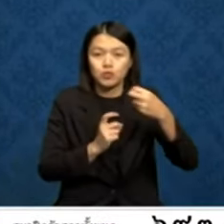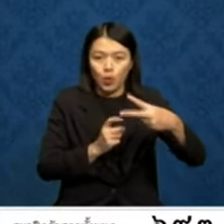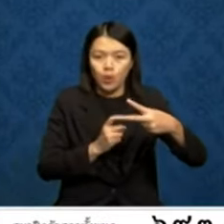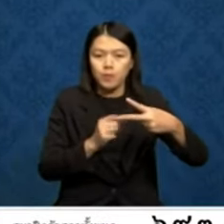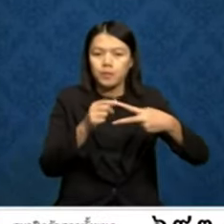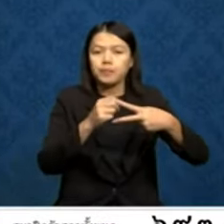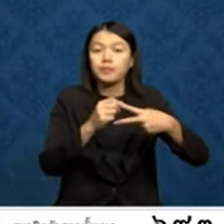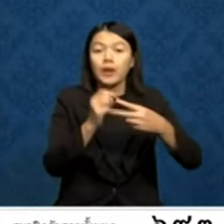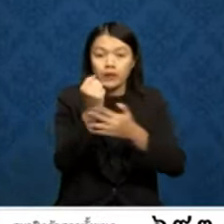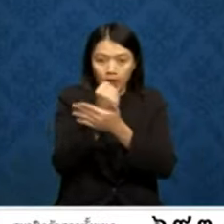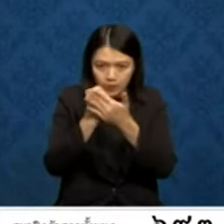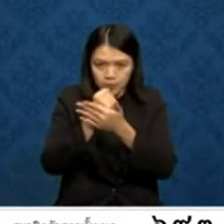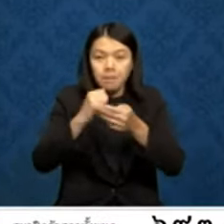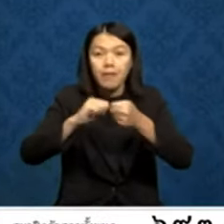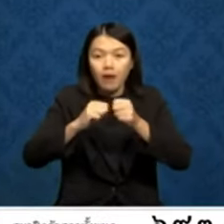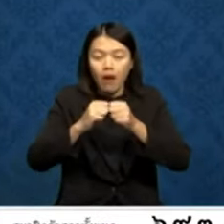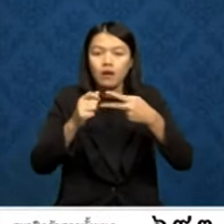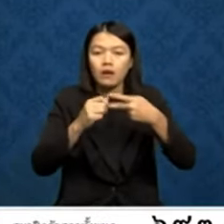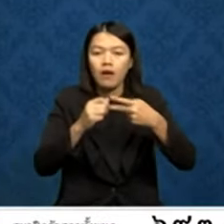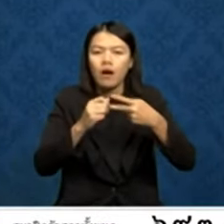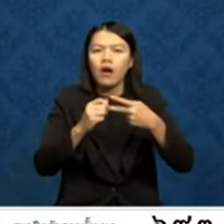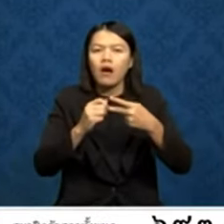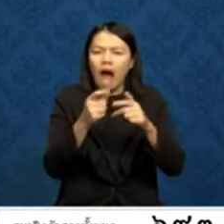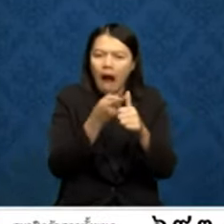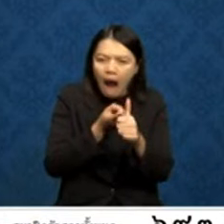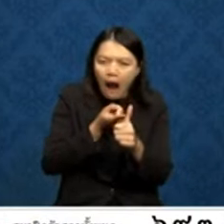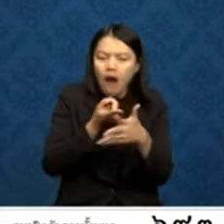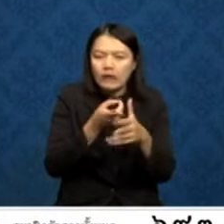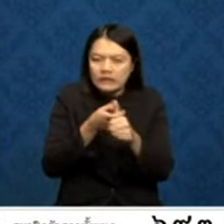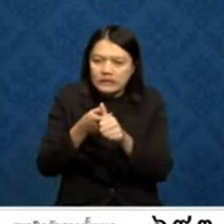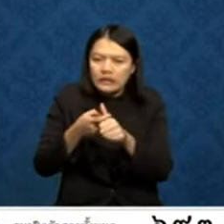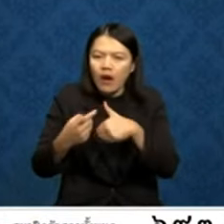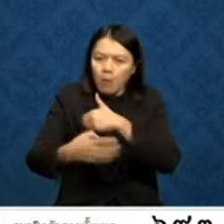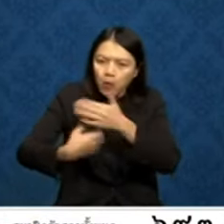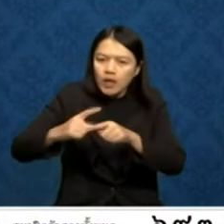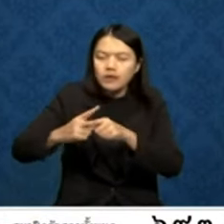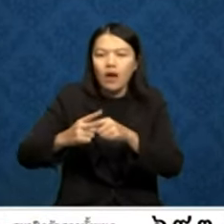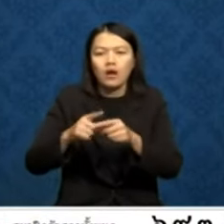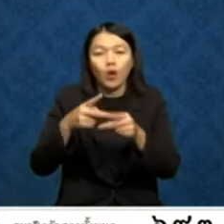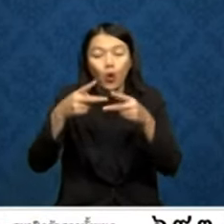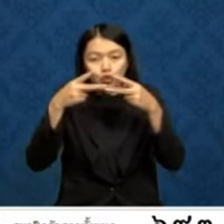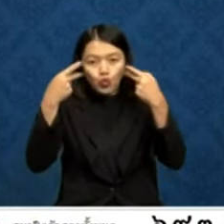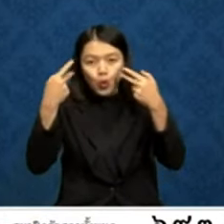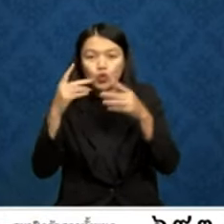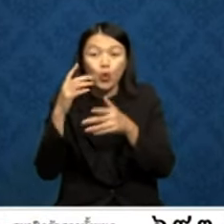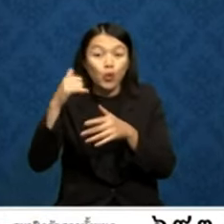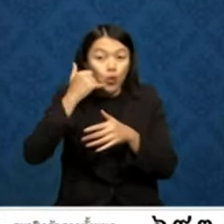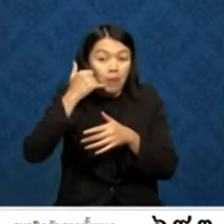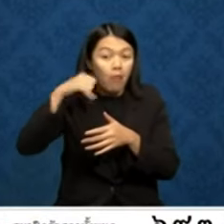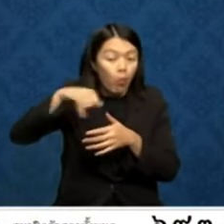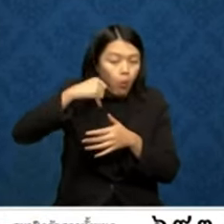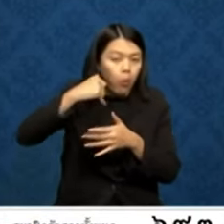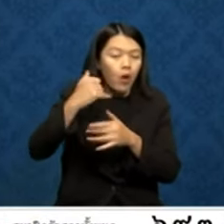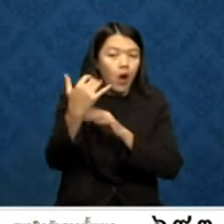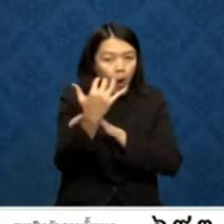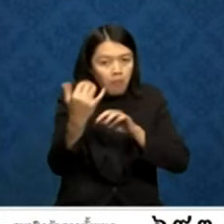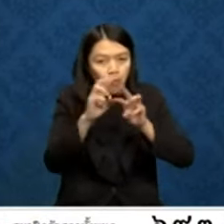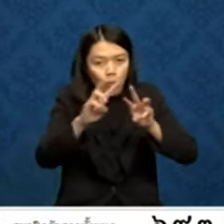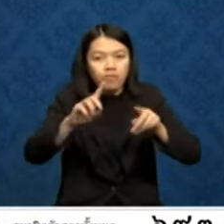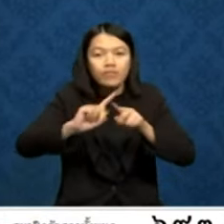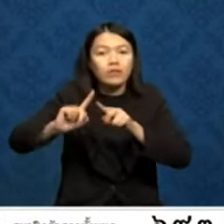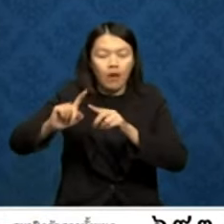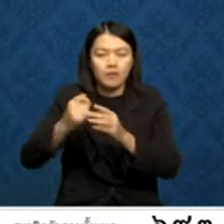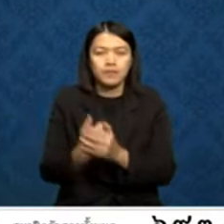ปัญหายาเสพติดปัญหาอาชญากรรมและอาชญากรรมออนไลน์น